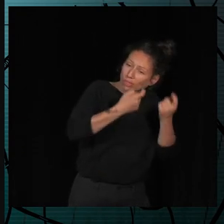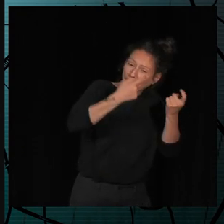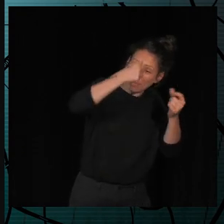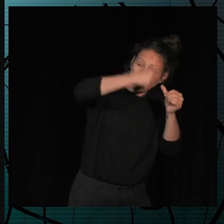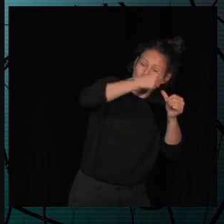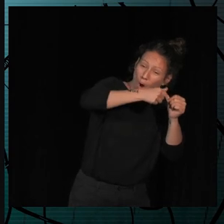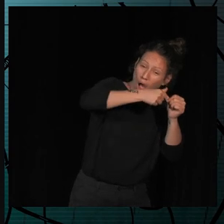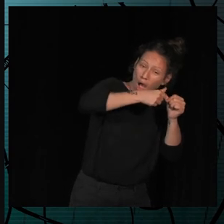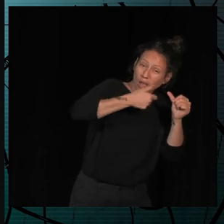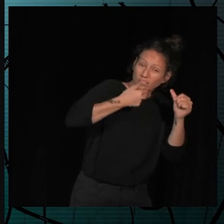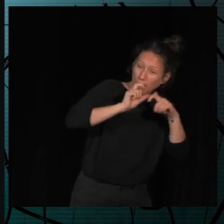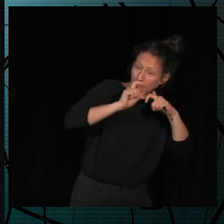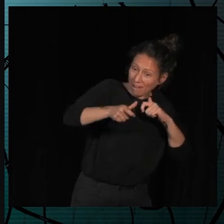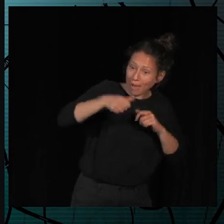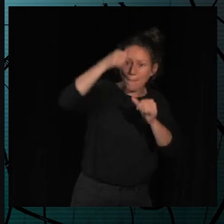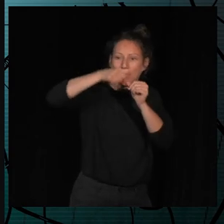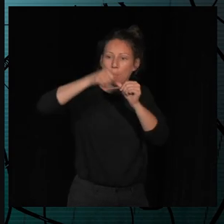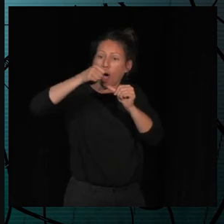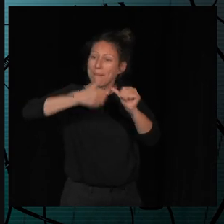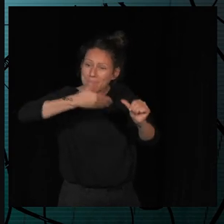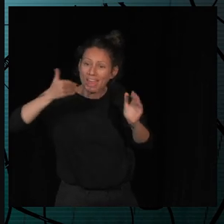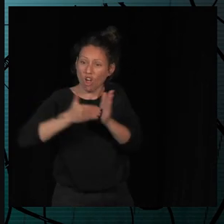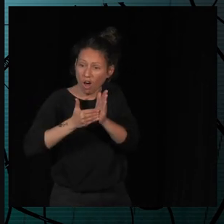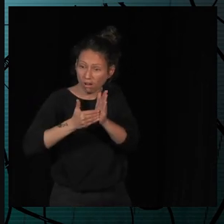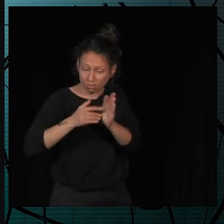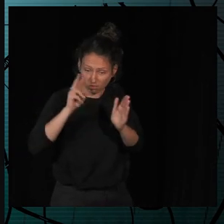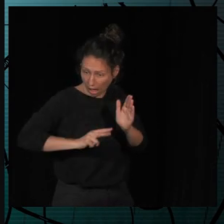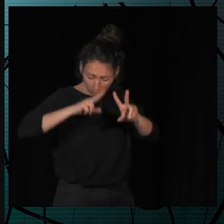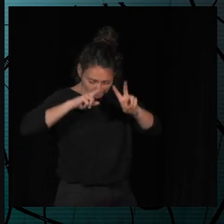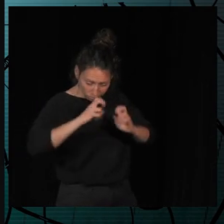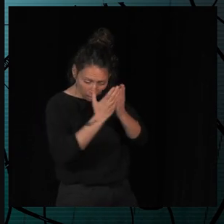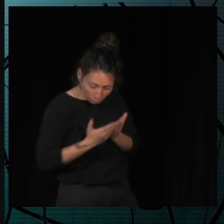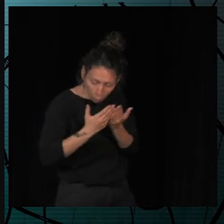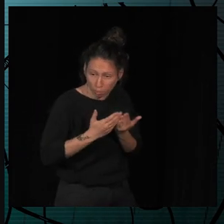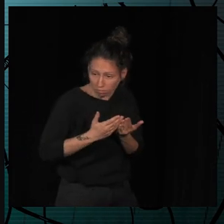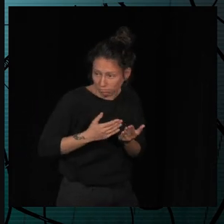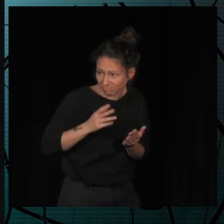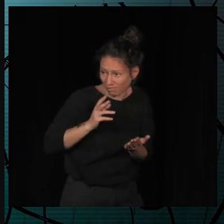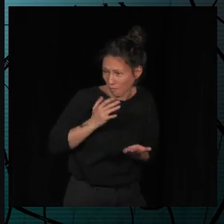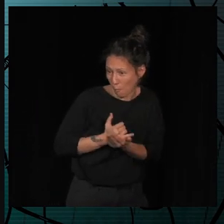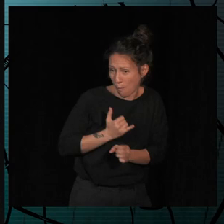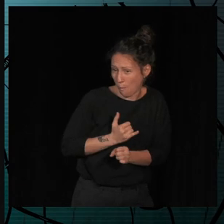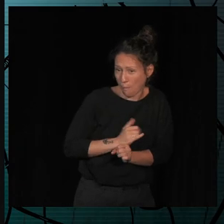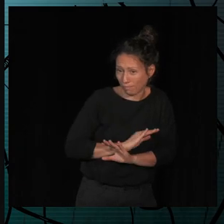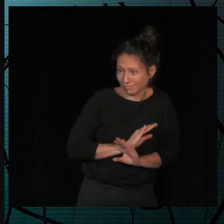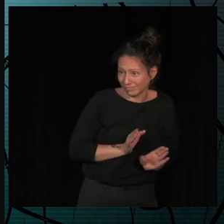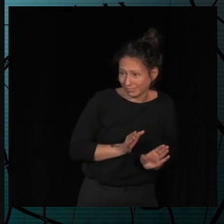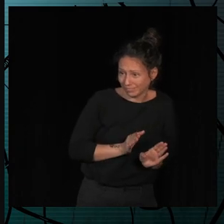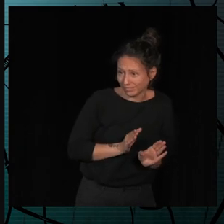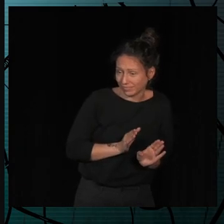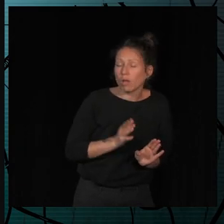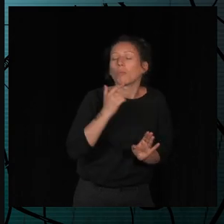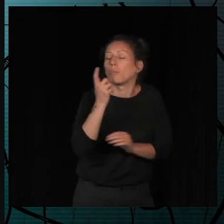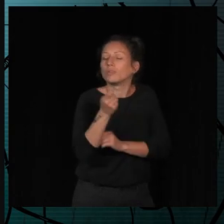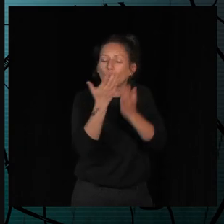la mémoire ça on a montré nous que c'était pas vrai maintenant qu'est-ce qui améliore la mémoire il y a encore des recherches à faire mais au moins c'est c'est pas